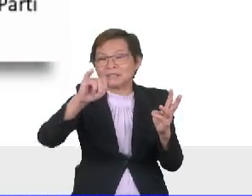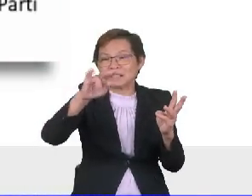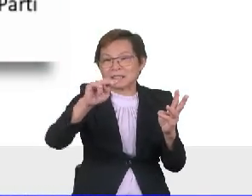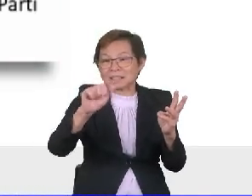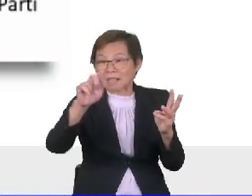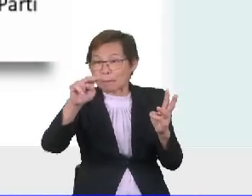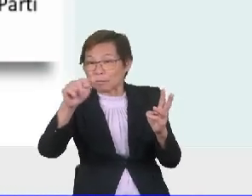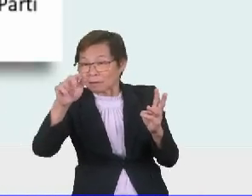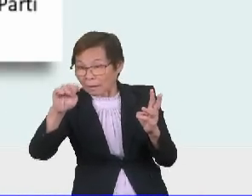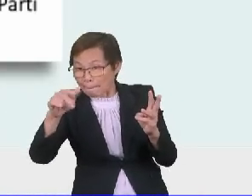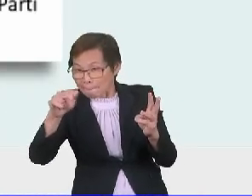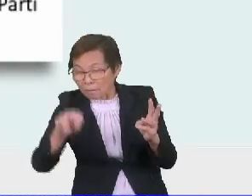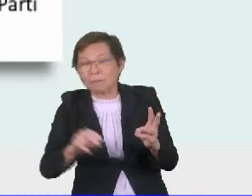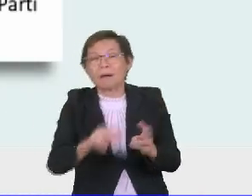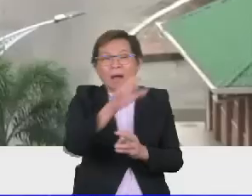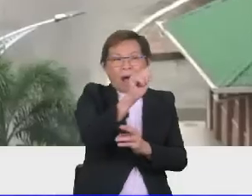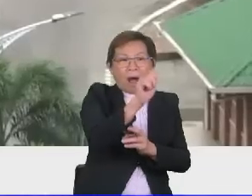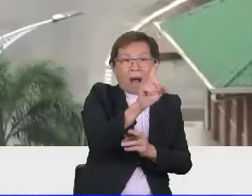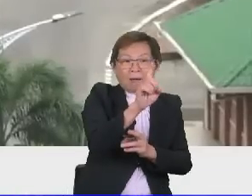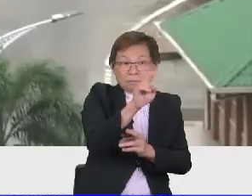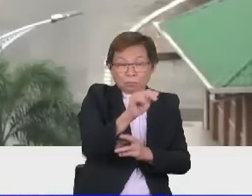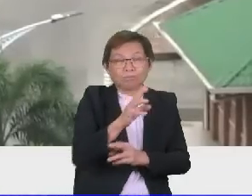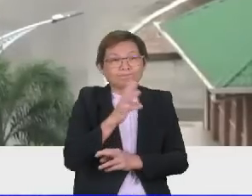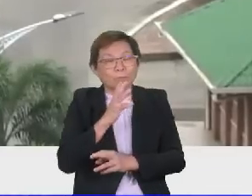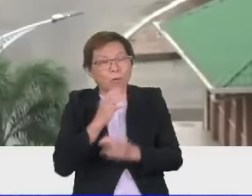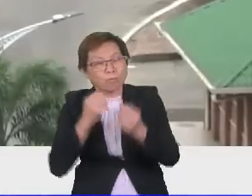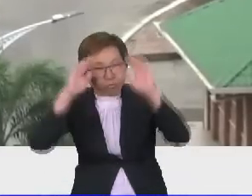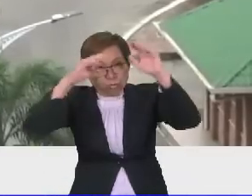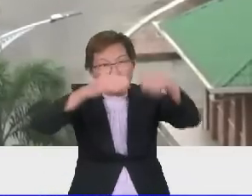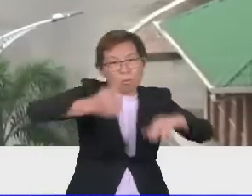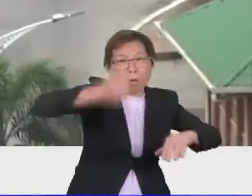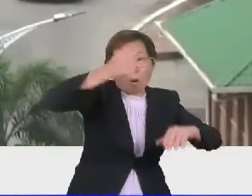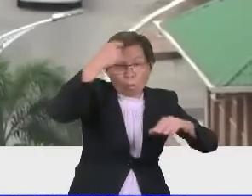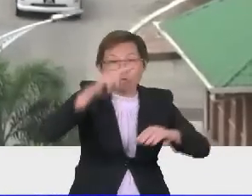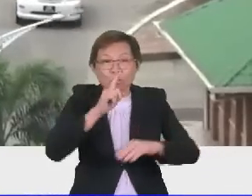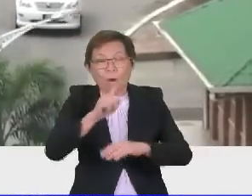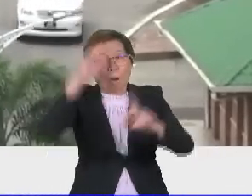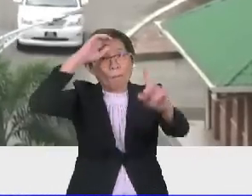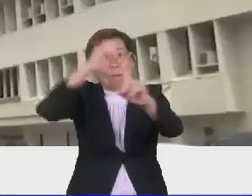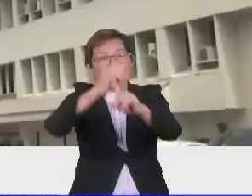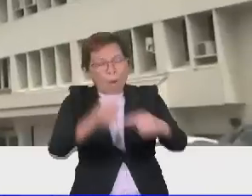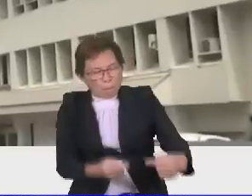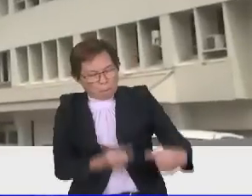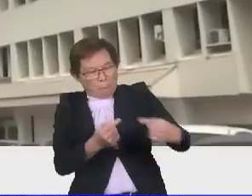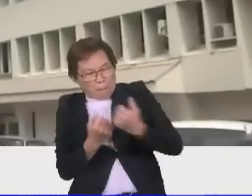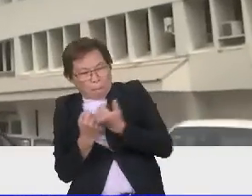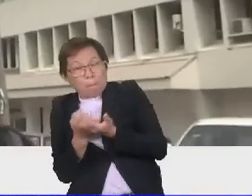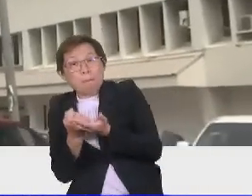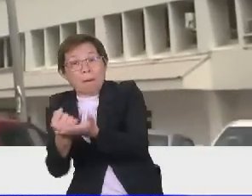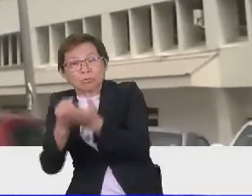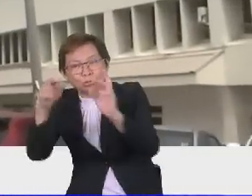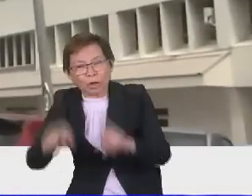dalam pernyataan bersama alun-alun berkenaan menyatakan Fokus utama adalah memastikan matlamat perjuangan membantu rakyat